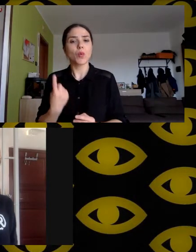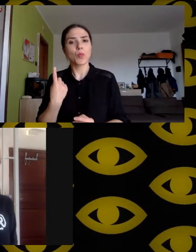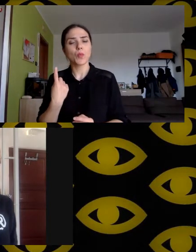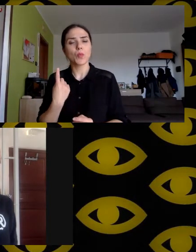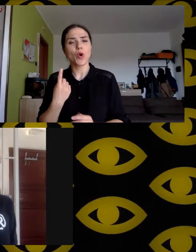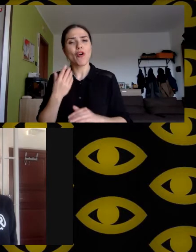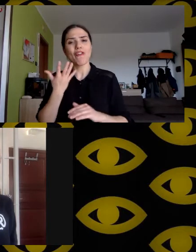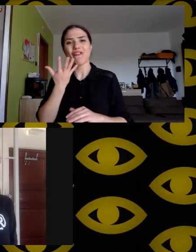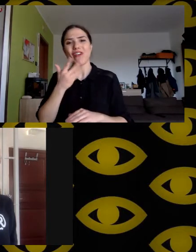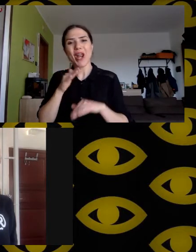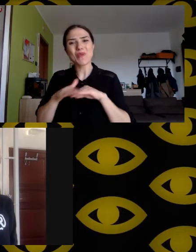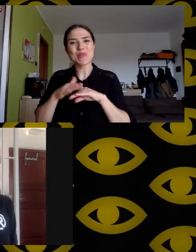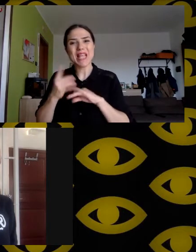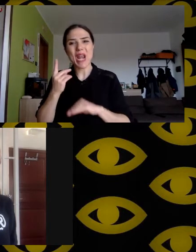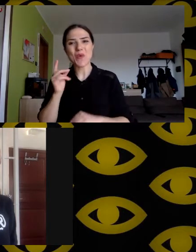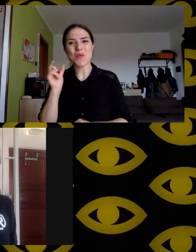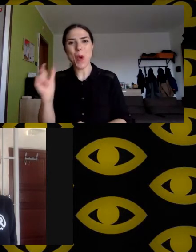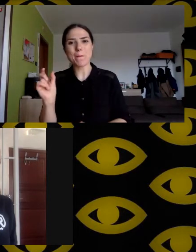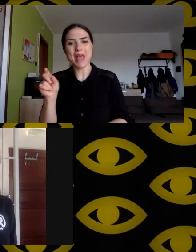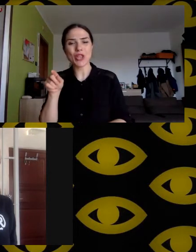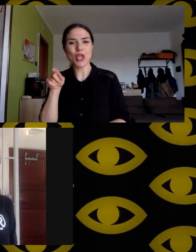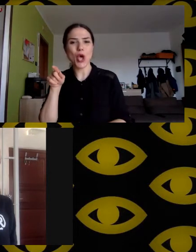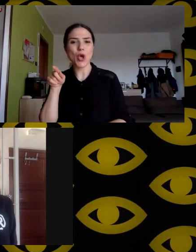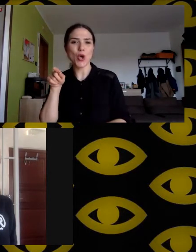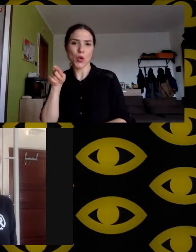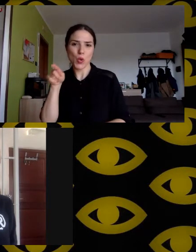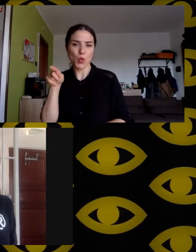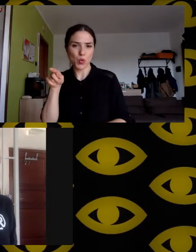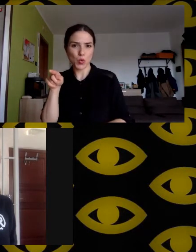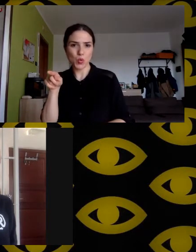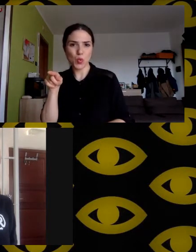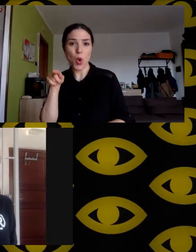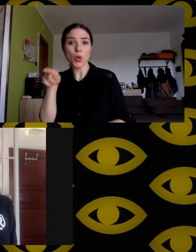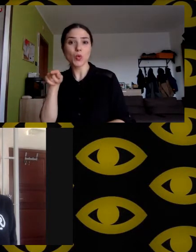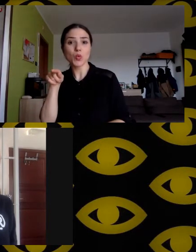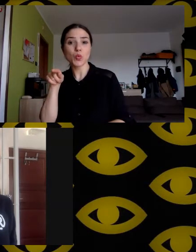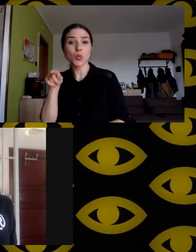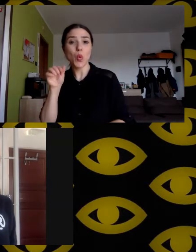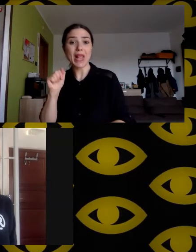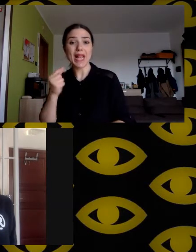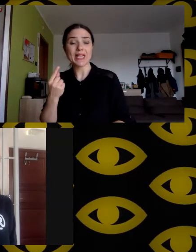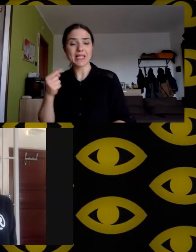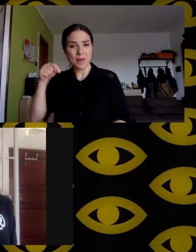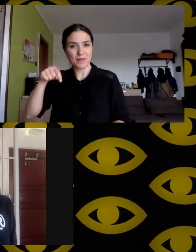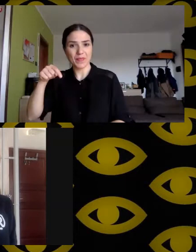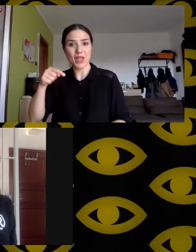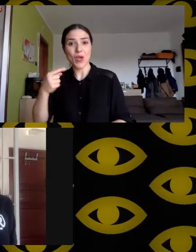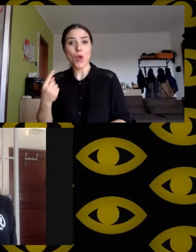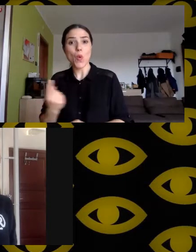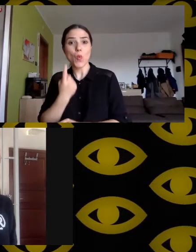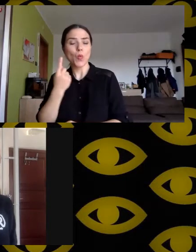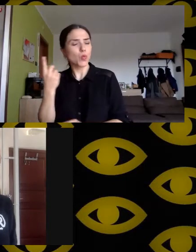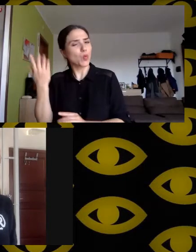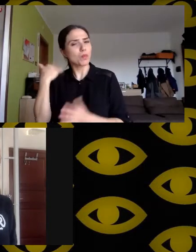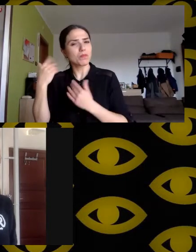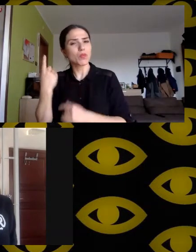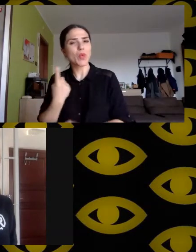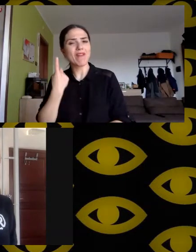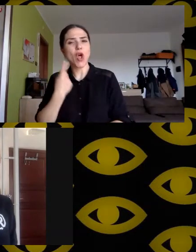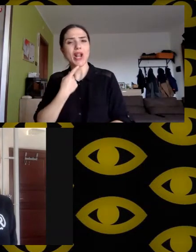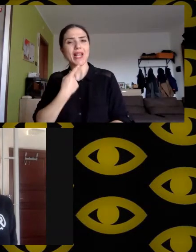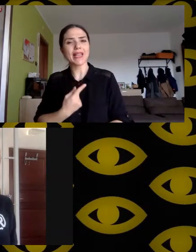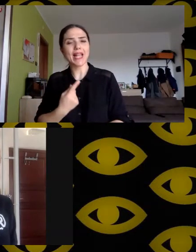concludere, scusami, per continuare un po' su quello che stavi dicendo. Tu una volta hai detto: imparare ad allenarsi a vivere e